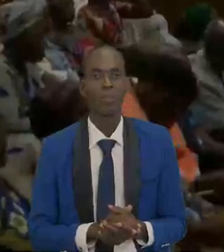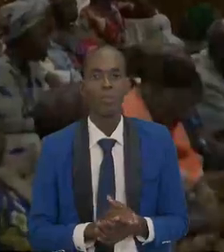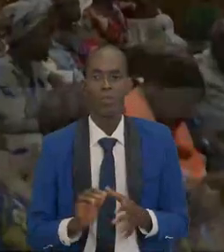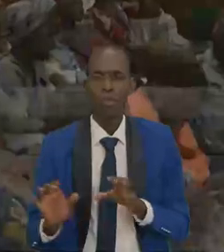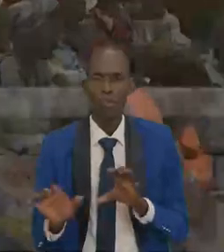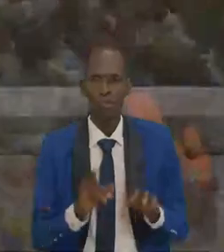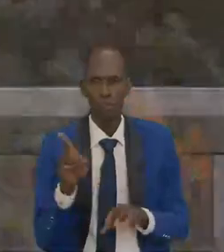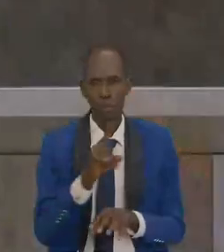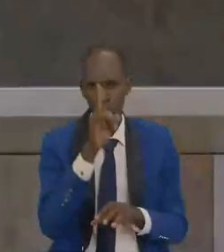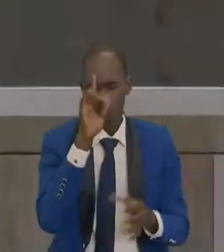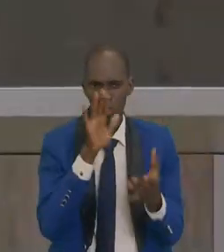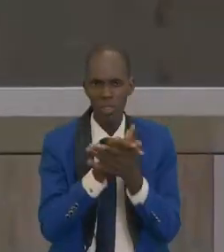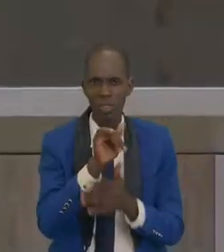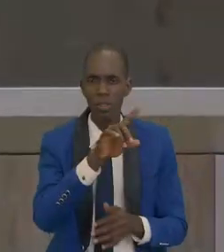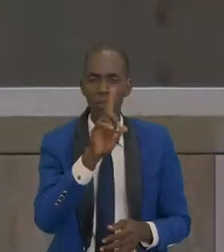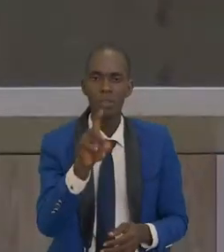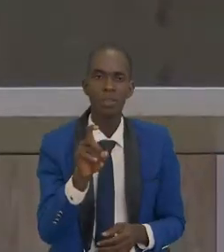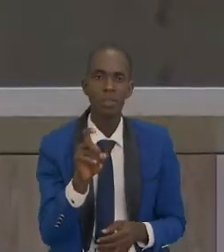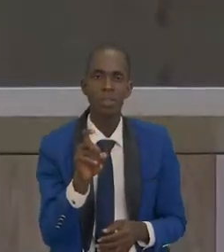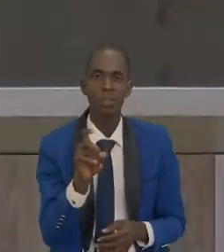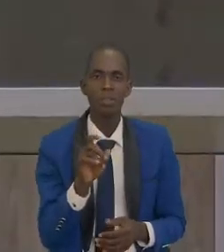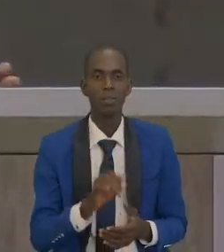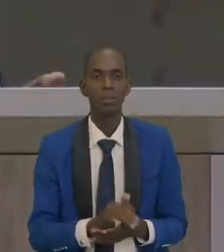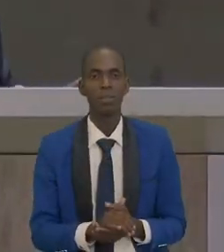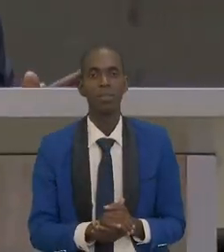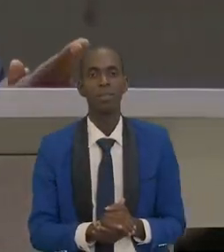Est-ce que tu crois?